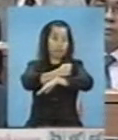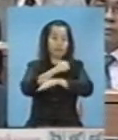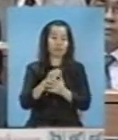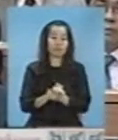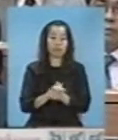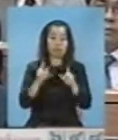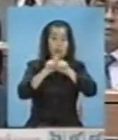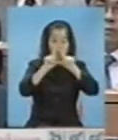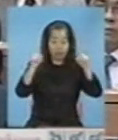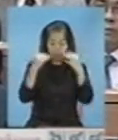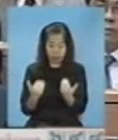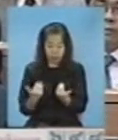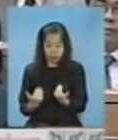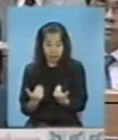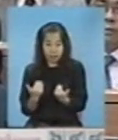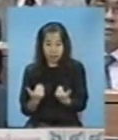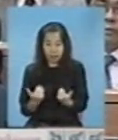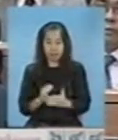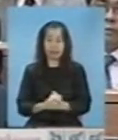แต่ในสถานการณ์ปัจจุบัน